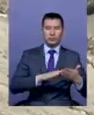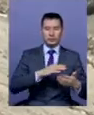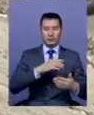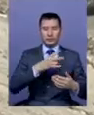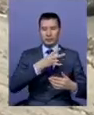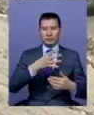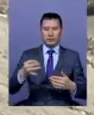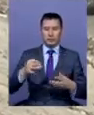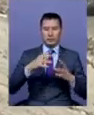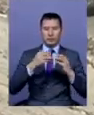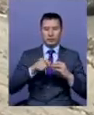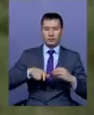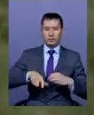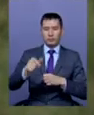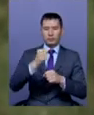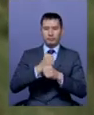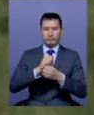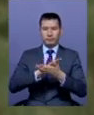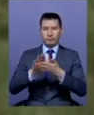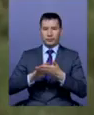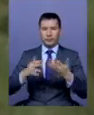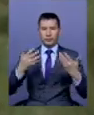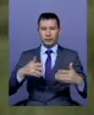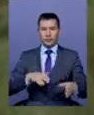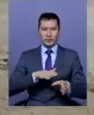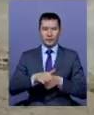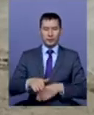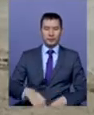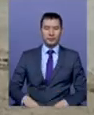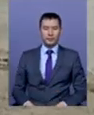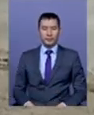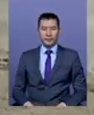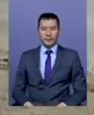212 шақырым құбыр тазаланды. Жадырау Маржан, Ялкунжан Әшімжанов, Алматы телеарнасы.